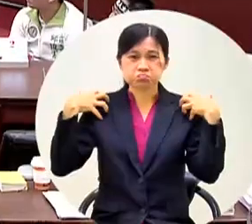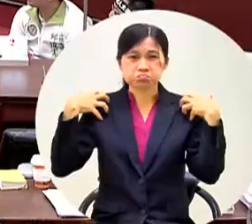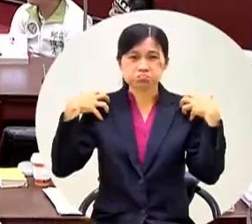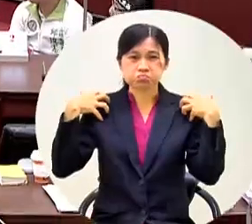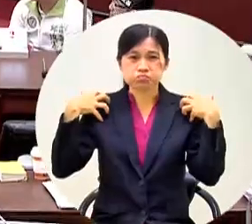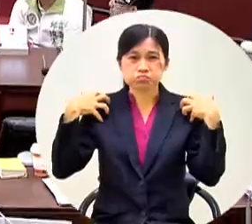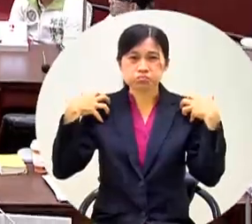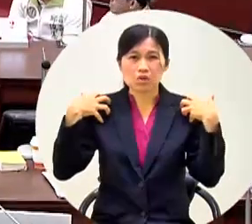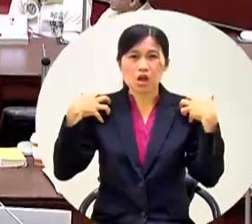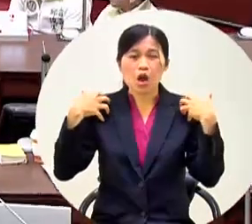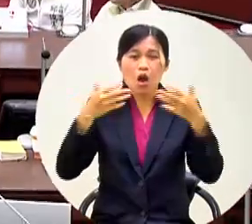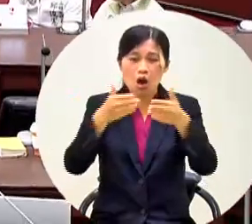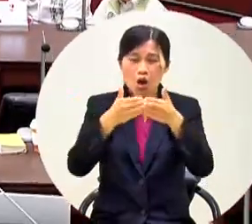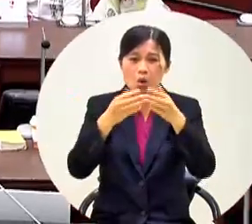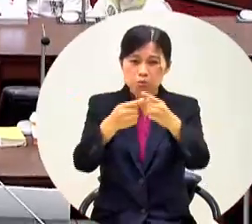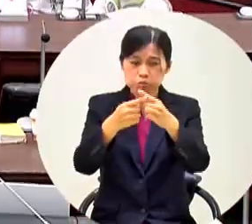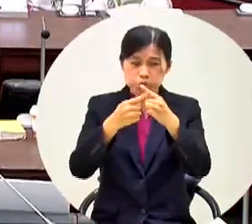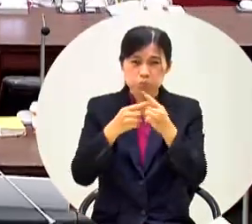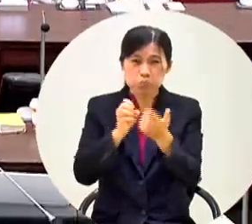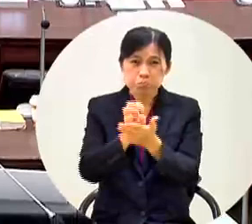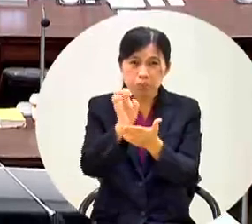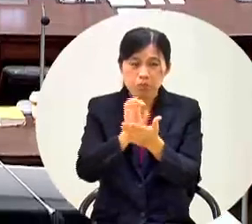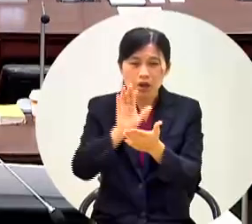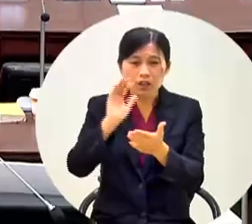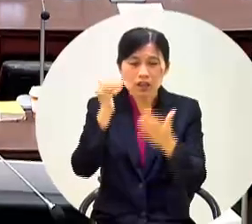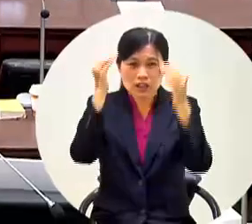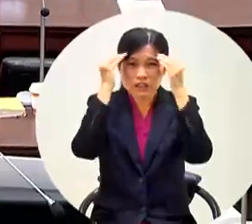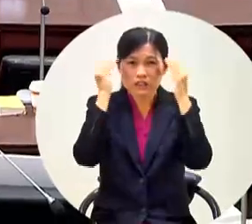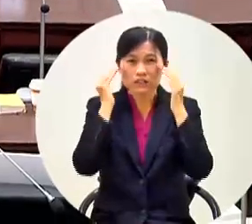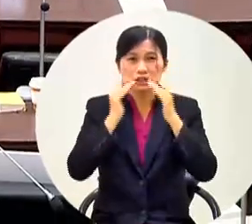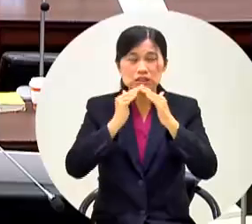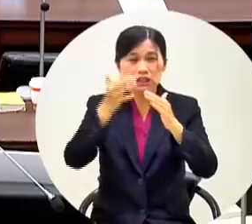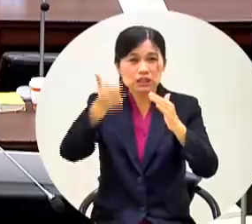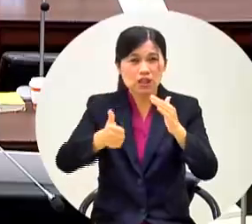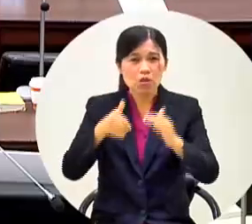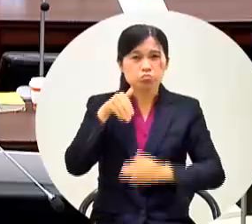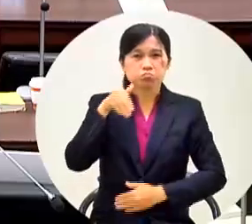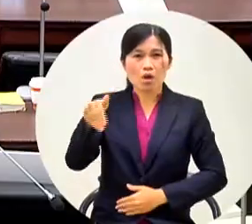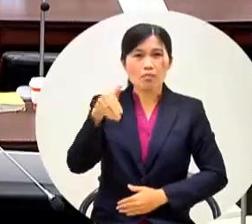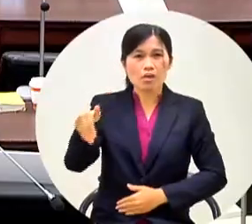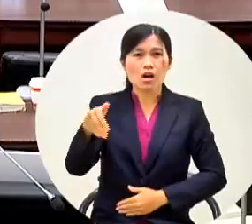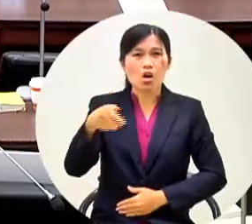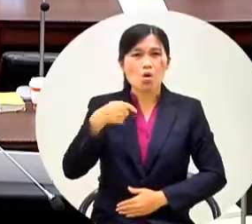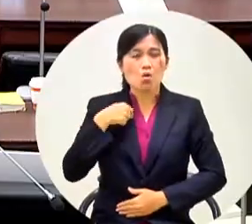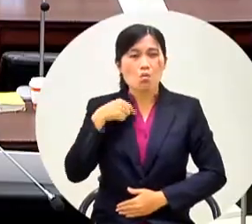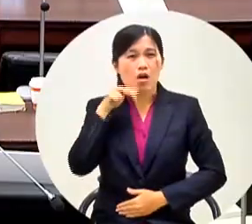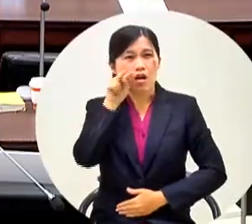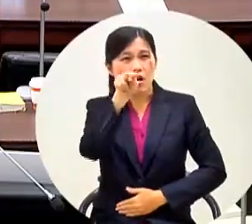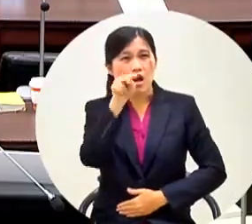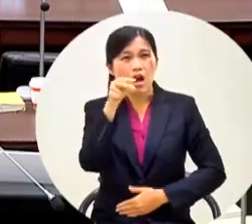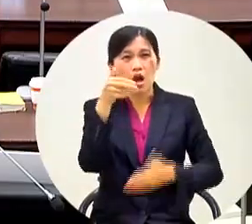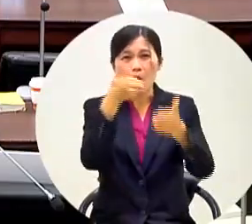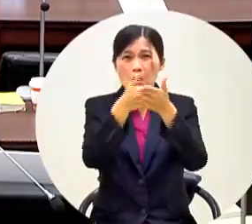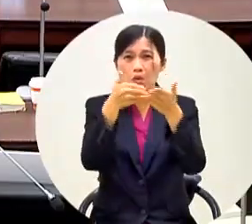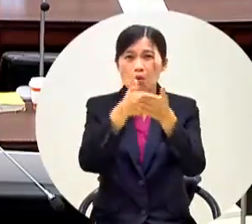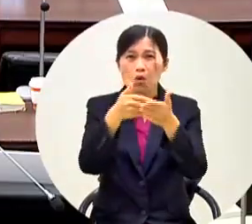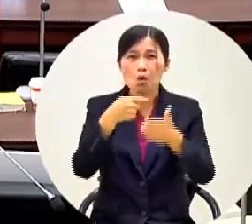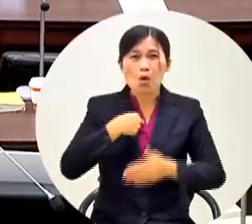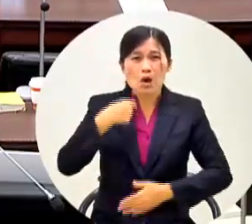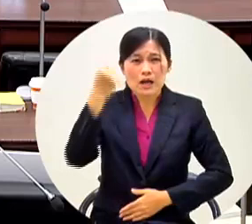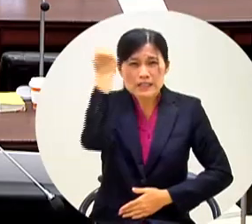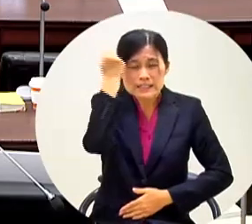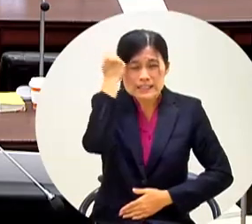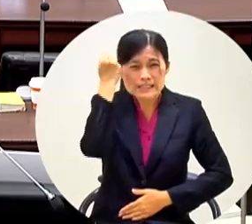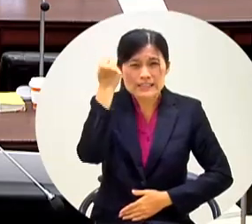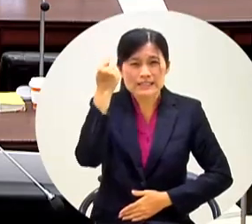韩市长拒绝，所以我们看到现场图，我们感到最痛苦、最难过的是，要在